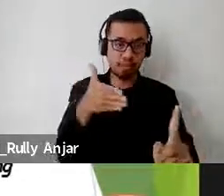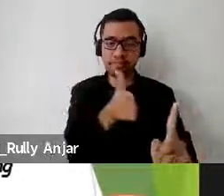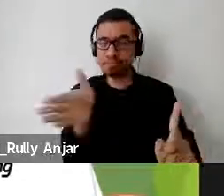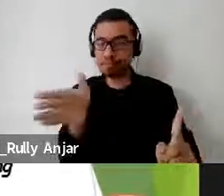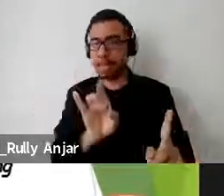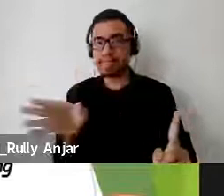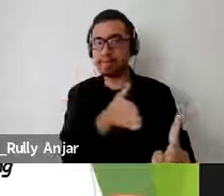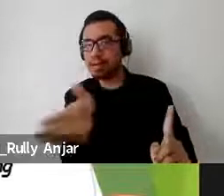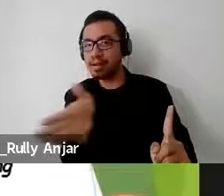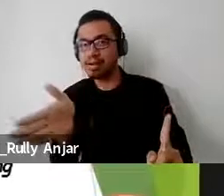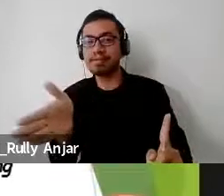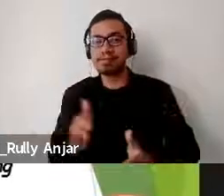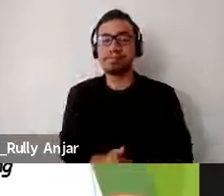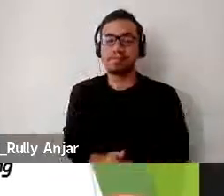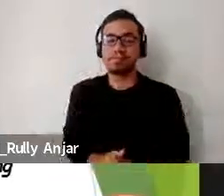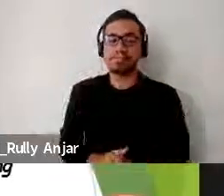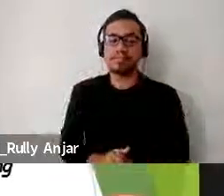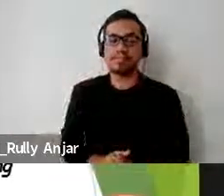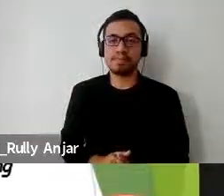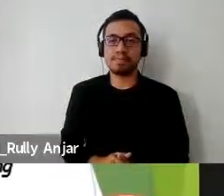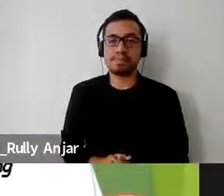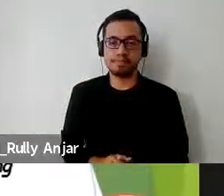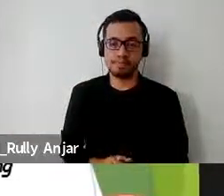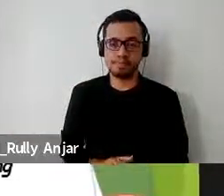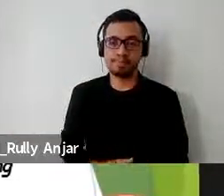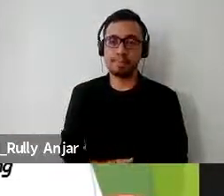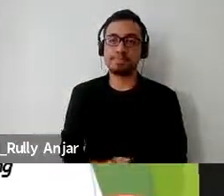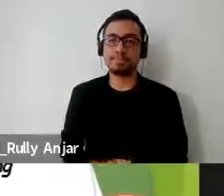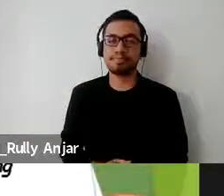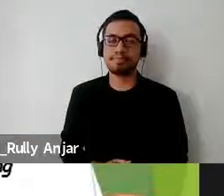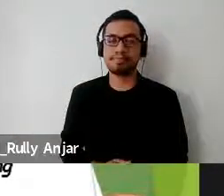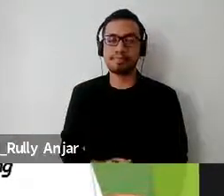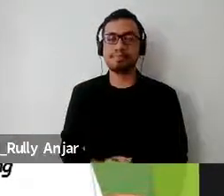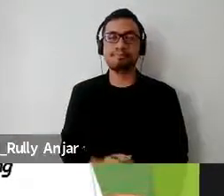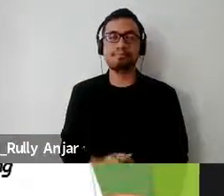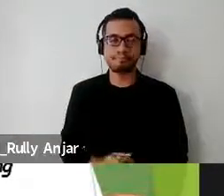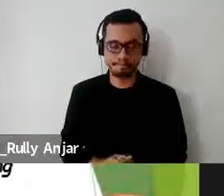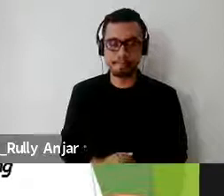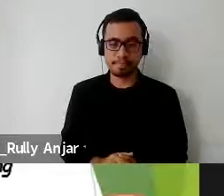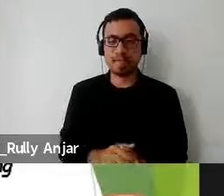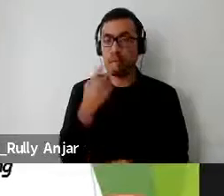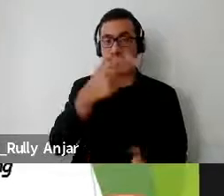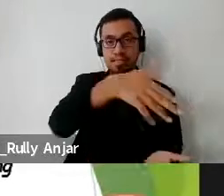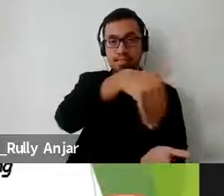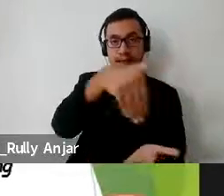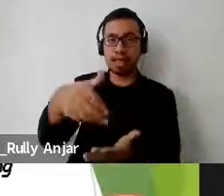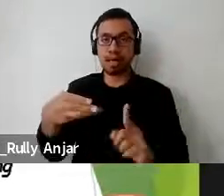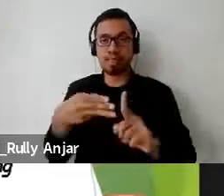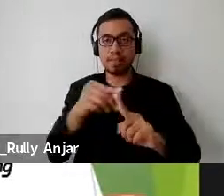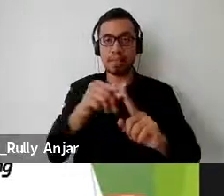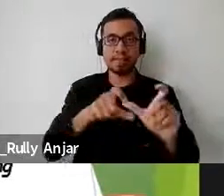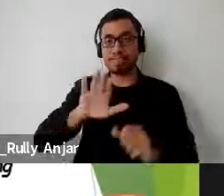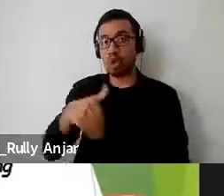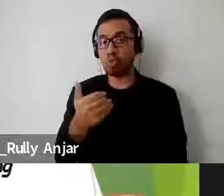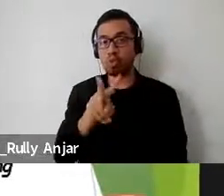kami sampaikan bahwa kalau Bapak Ibu melihat di BPS ya, tahun